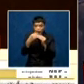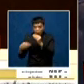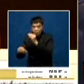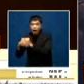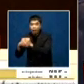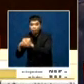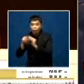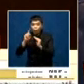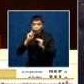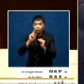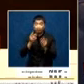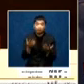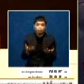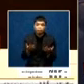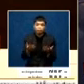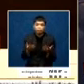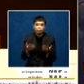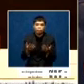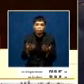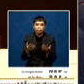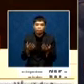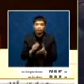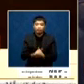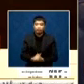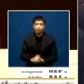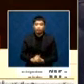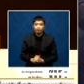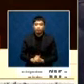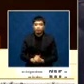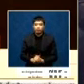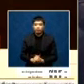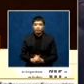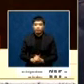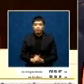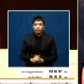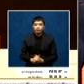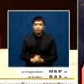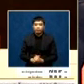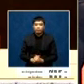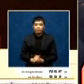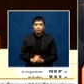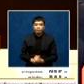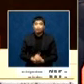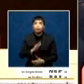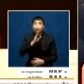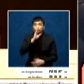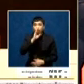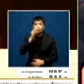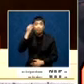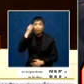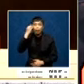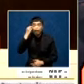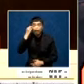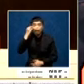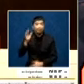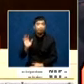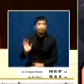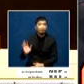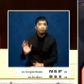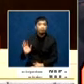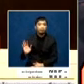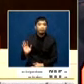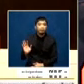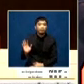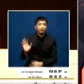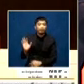องเราก็อาจจะไม่แน่ใจอ่ะสั่งแขวน สั่งแขวนแต่ไม่ได้ฟันนะแค่แขวนเฉย ๆแล้วถ้าพิธาตกเก้าอี้นาย